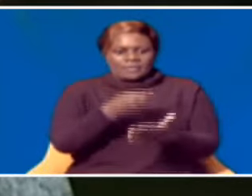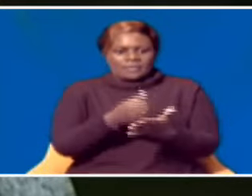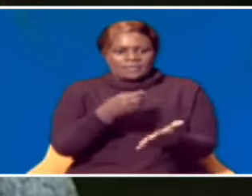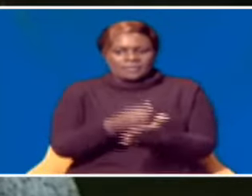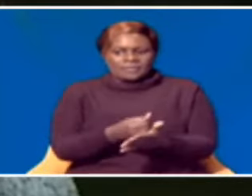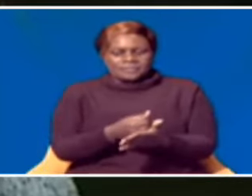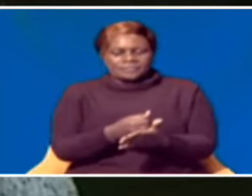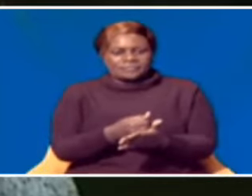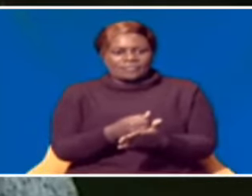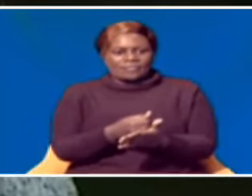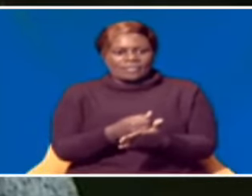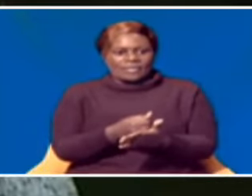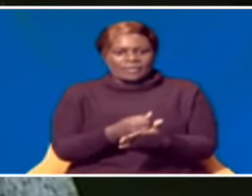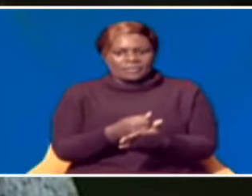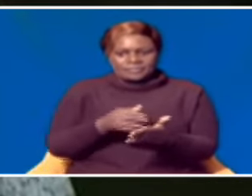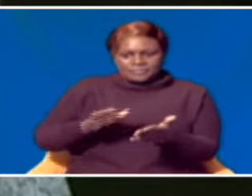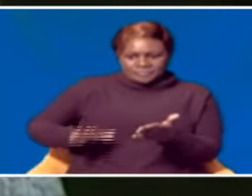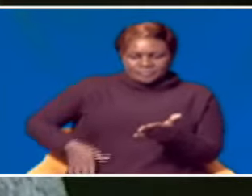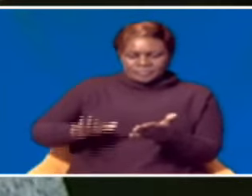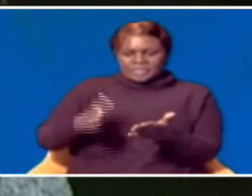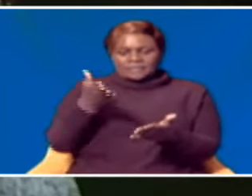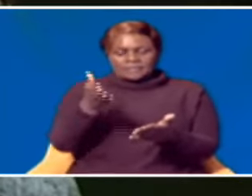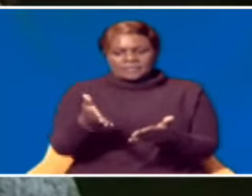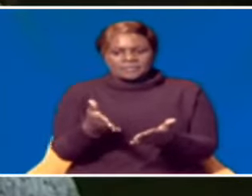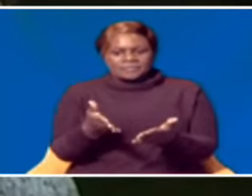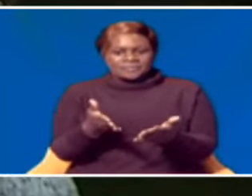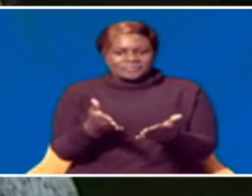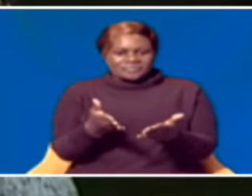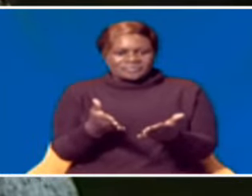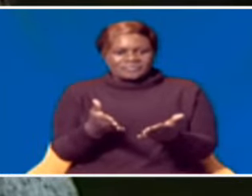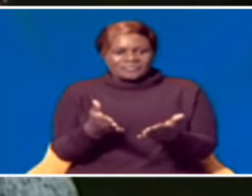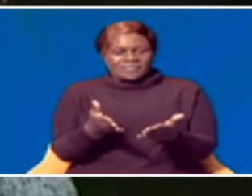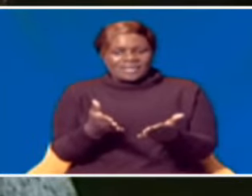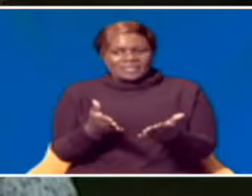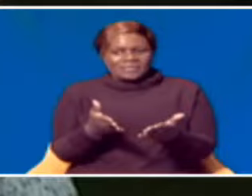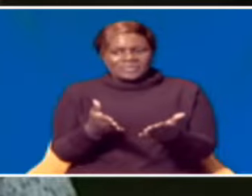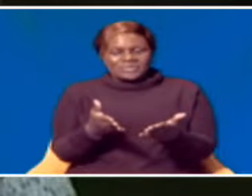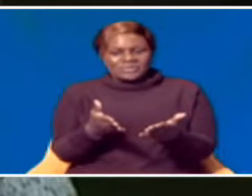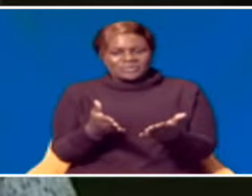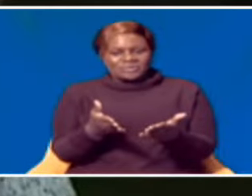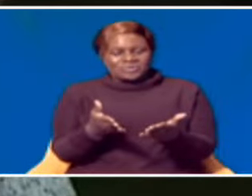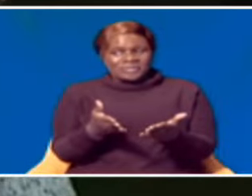na kuweka mifukoni mwao. Maana hiyo ndio ilikuwa agenda kuu ya